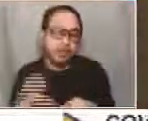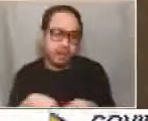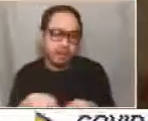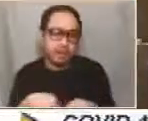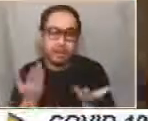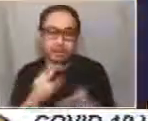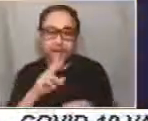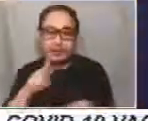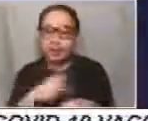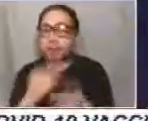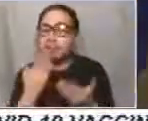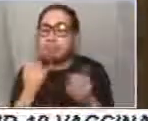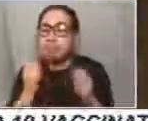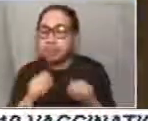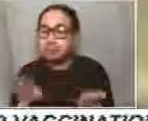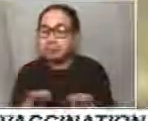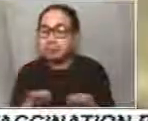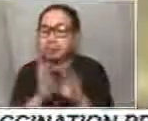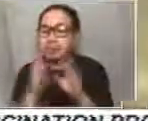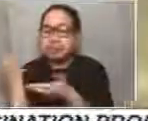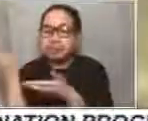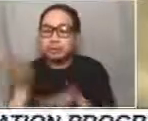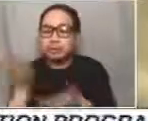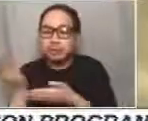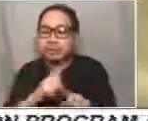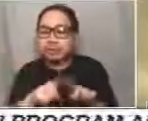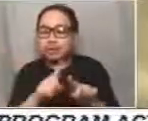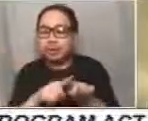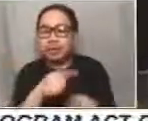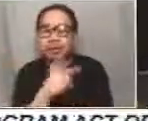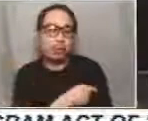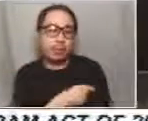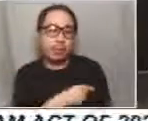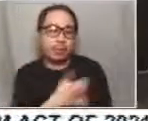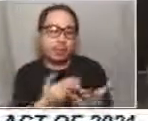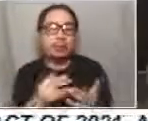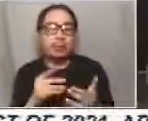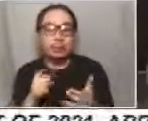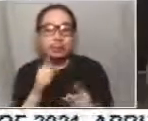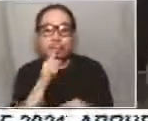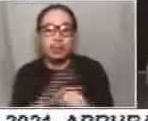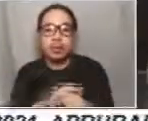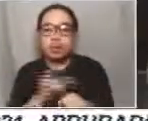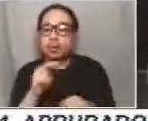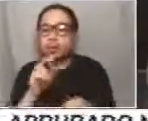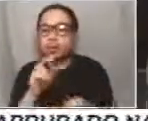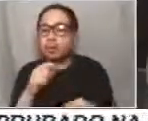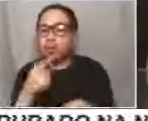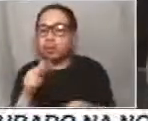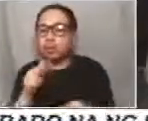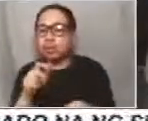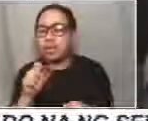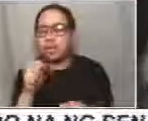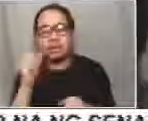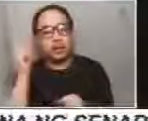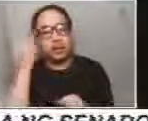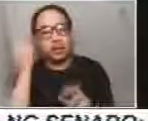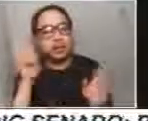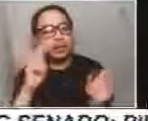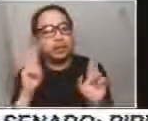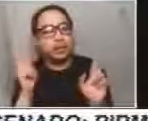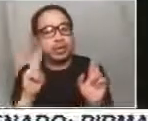Ngayong nagdeklara na si Pangulong Rodrigo Duterte na no vaccine rollout, no MGCQ para sa buong bansa sa